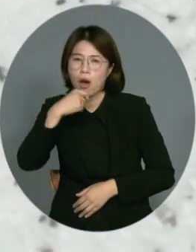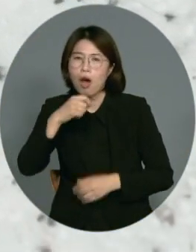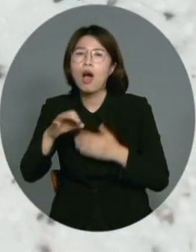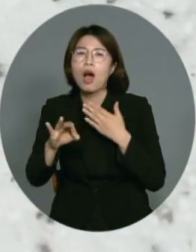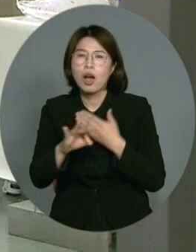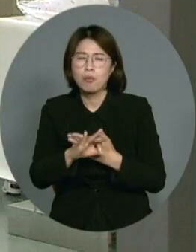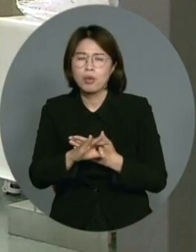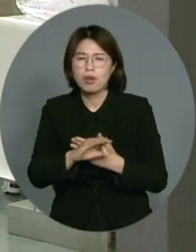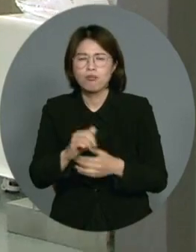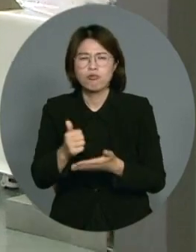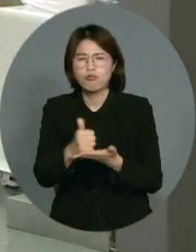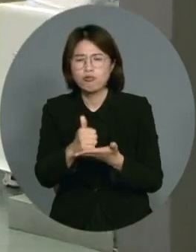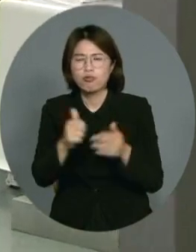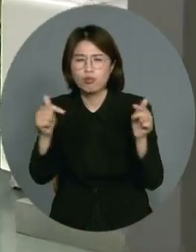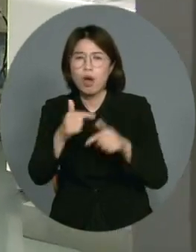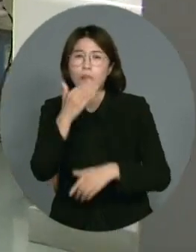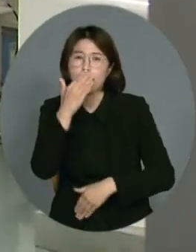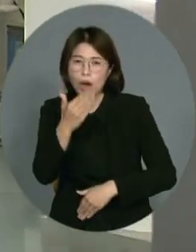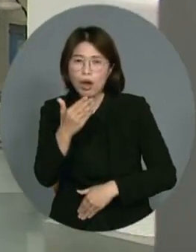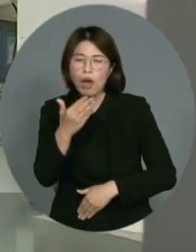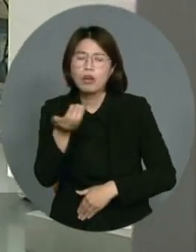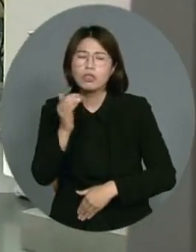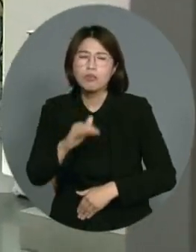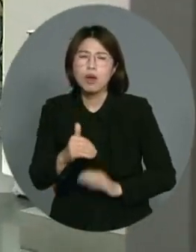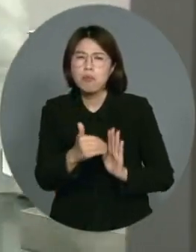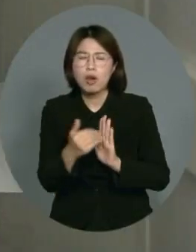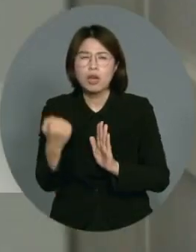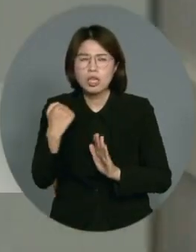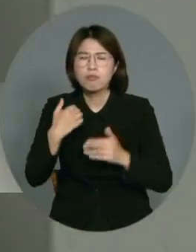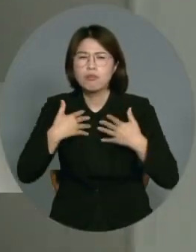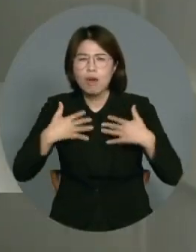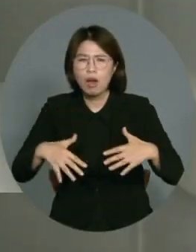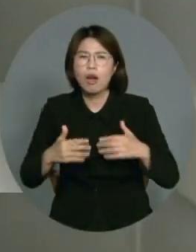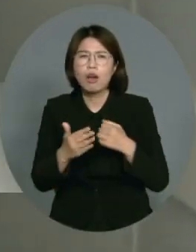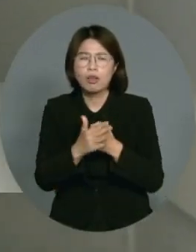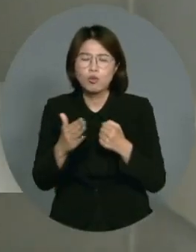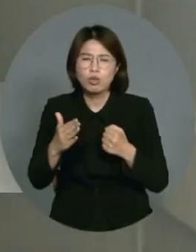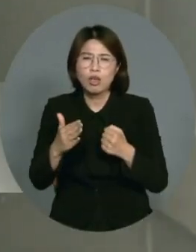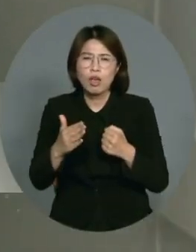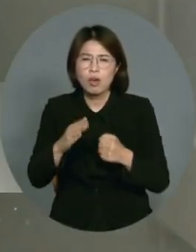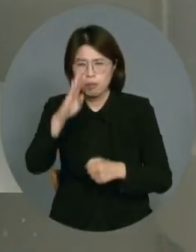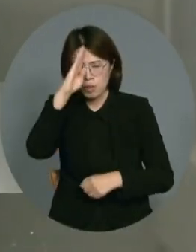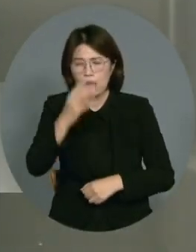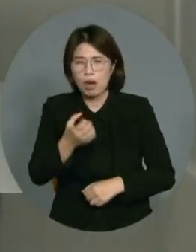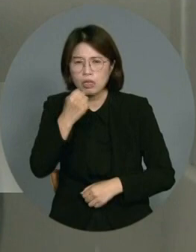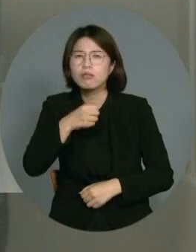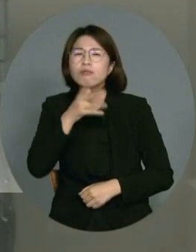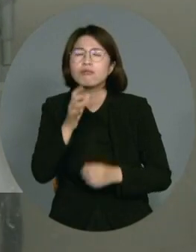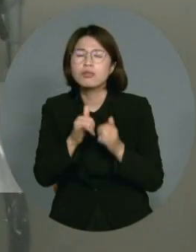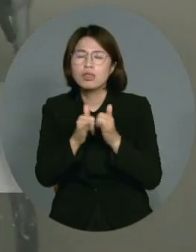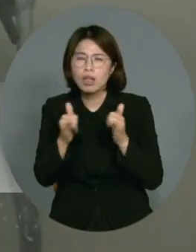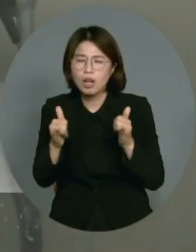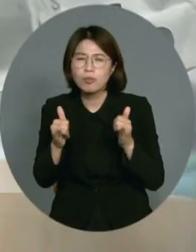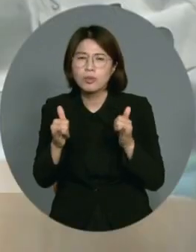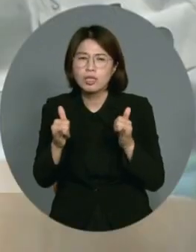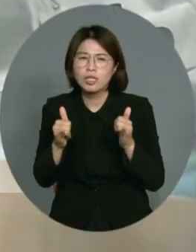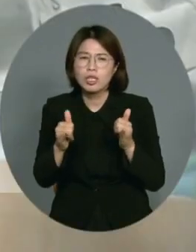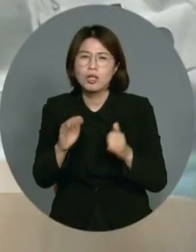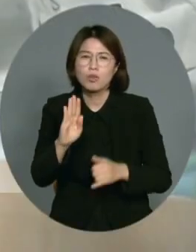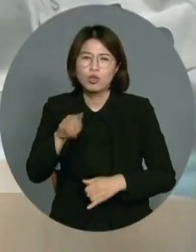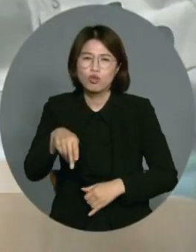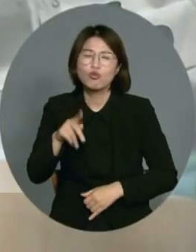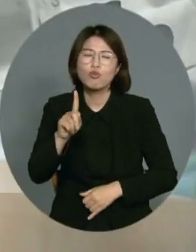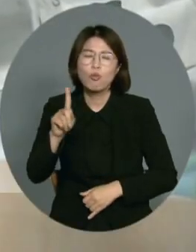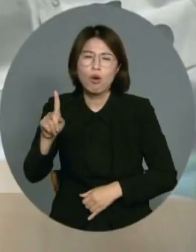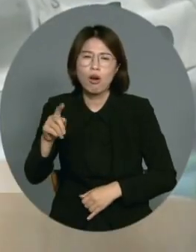있다고 말합니다 하지만 면역력이 떨어져서 박수로비들을 사용할 수 없는 기저질환자나 어르신들은 bq1과 bq11에